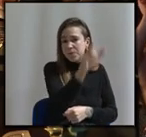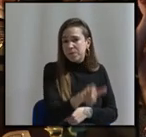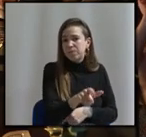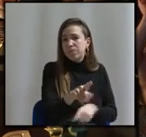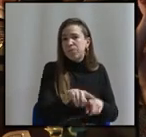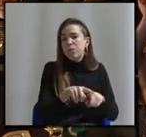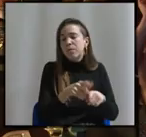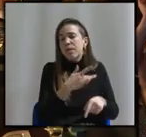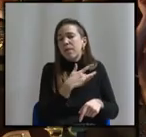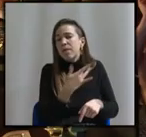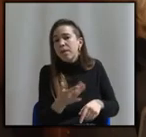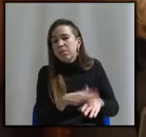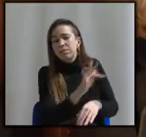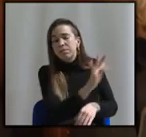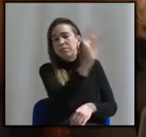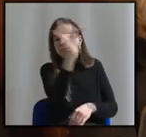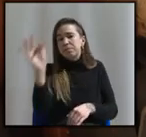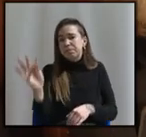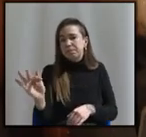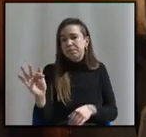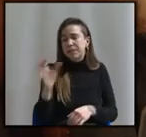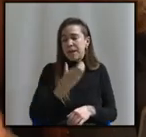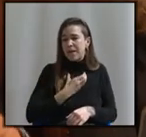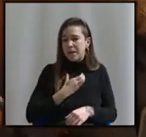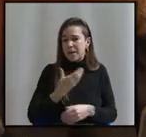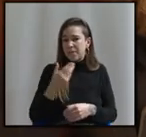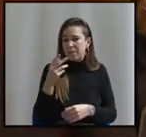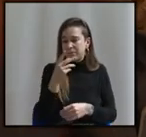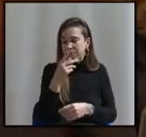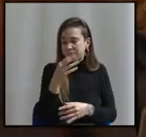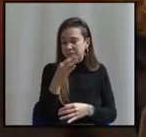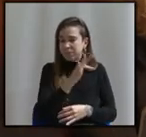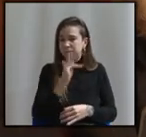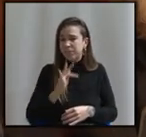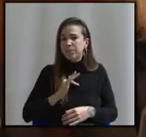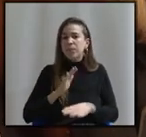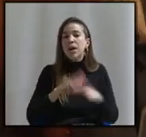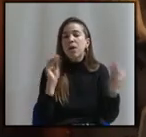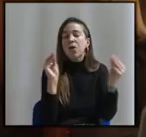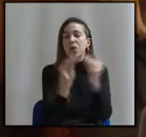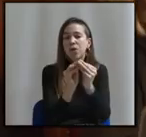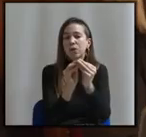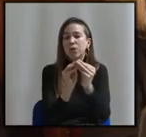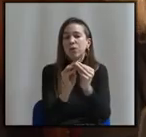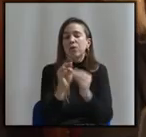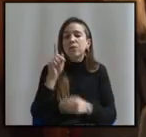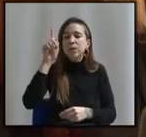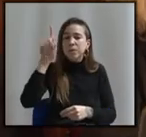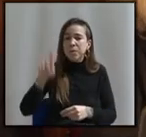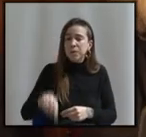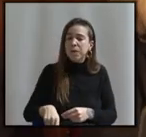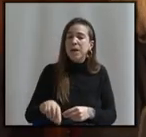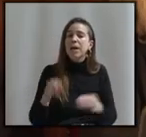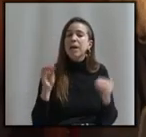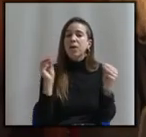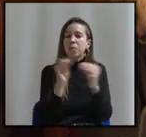cedeix el seu dret de paraula cap a la figura de l'alcalde per lleialtat a l'acord de govern que tenim. Manifestar que l'acord